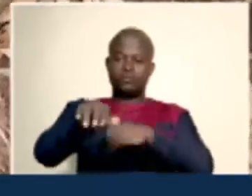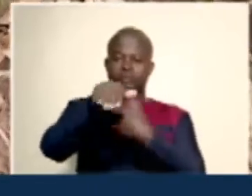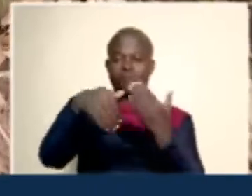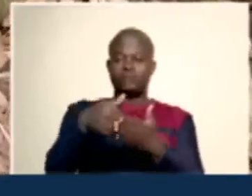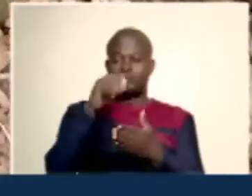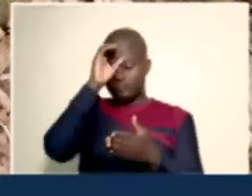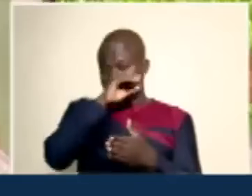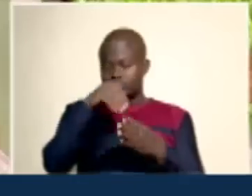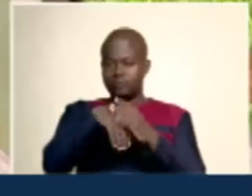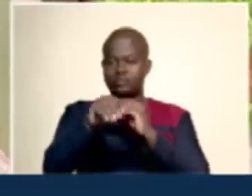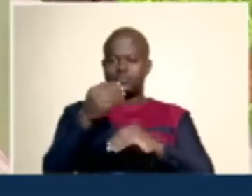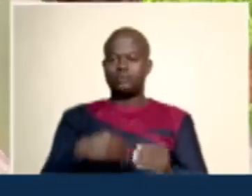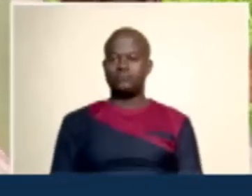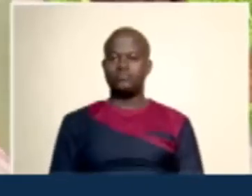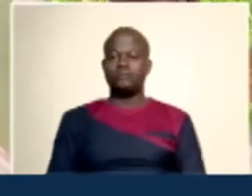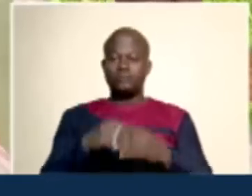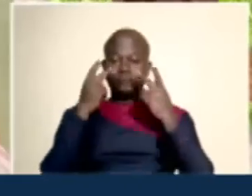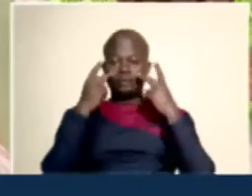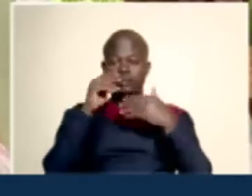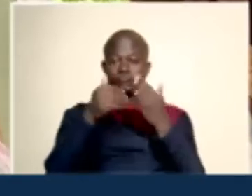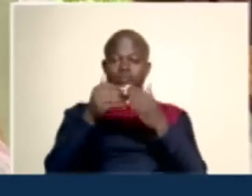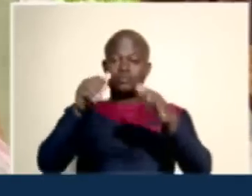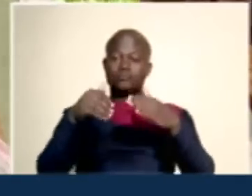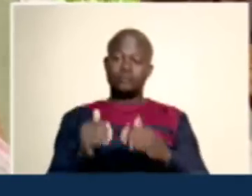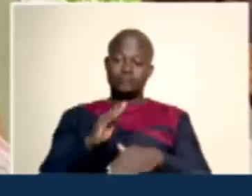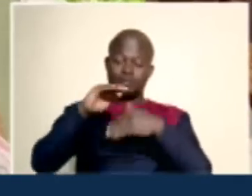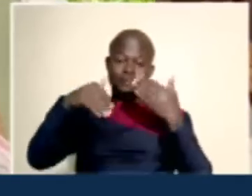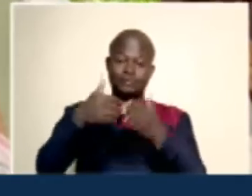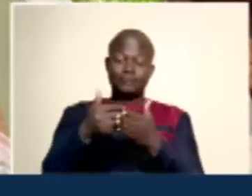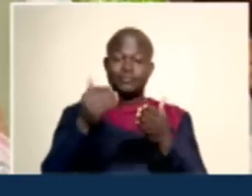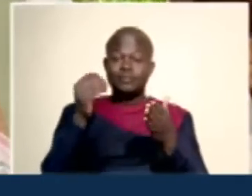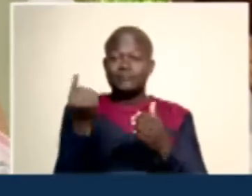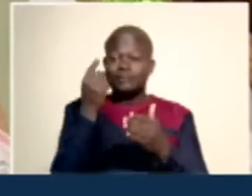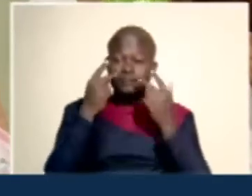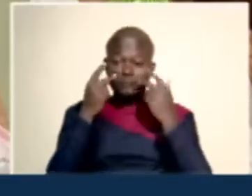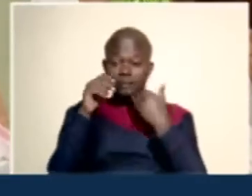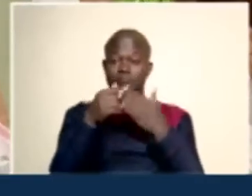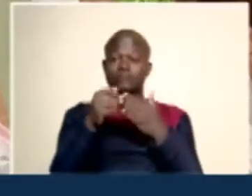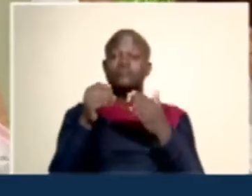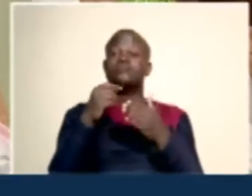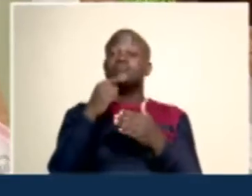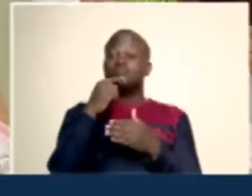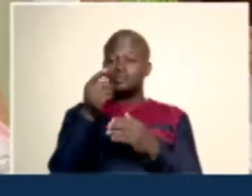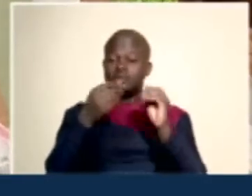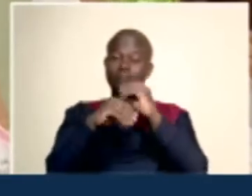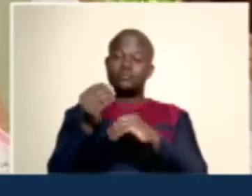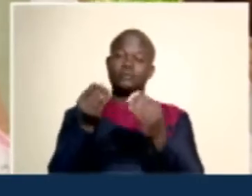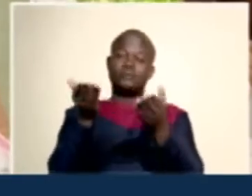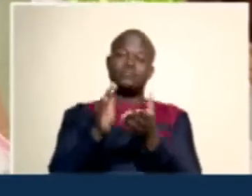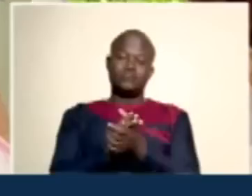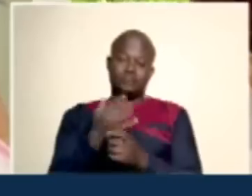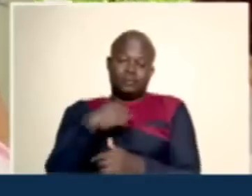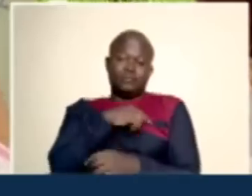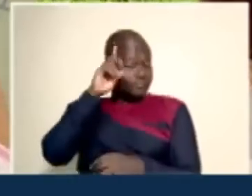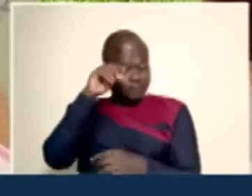bagiye kubashakira isoko murareba abantu kubateraye hano n'abahinzi bose byo nyine urebye kuba bababonye bahise bavuga bahari ngo ni isoko ribonetse twa tugize